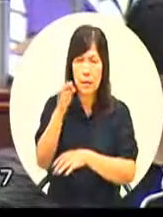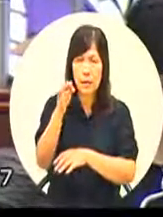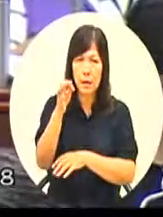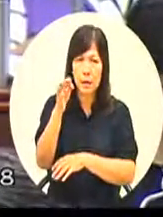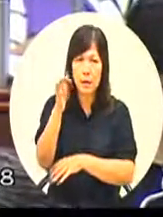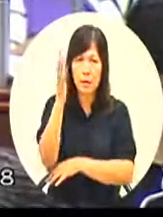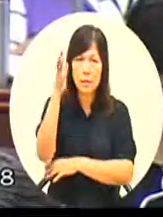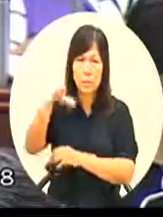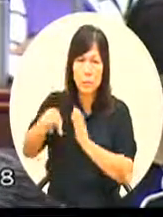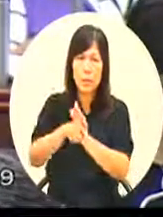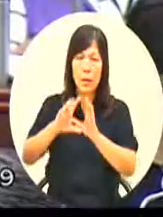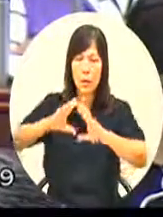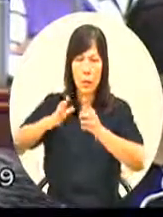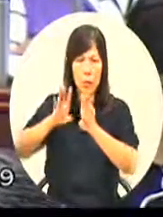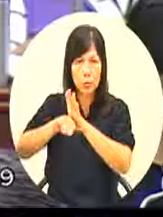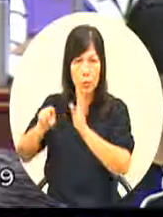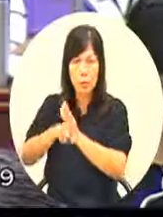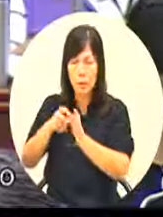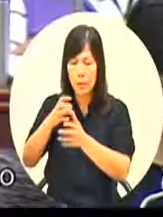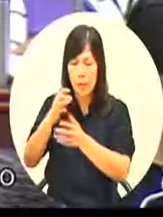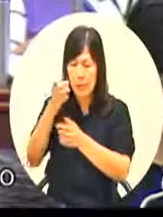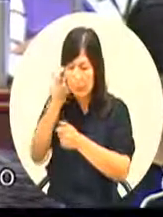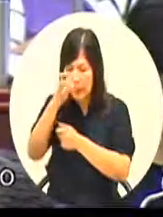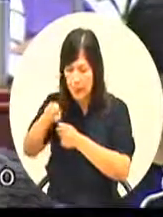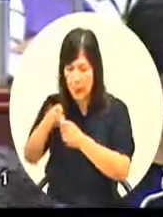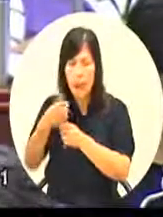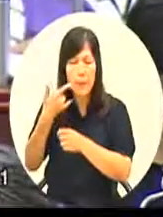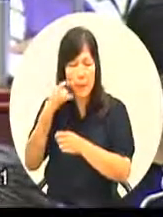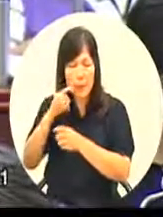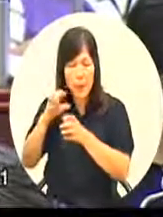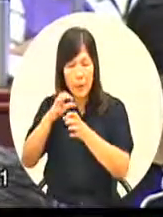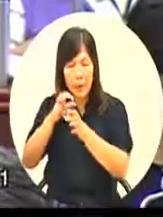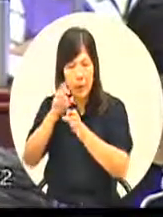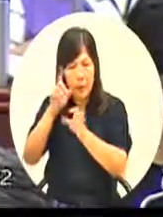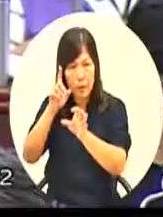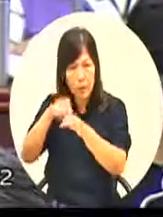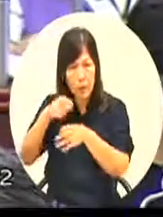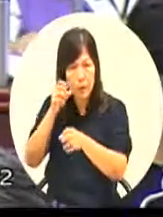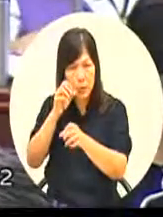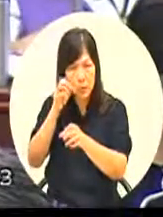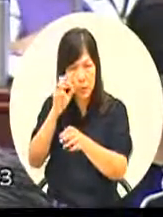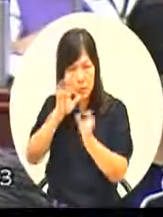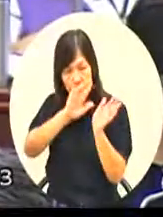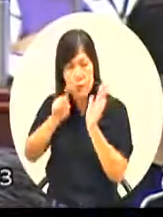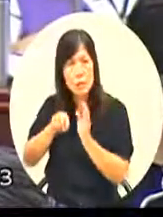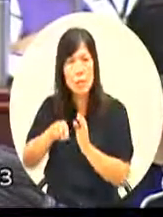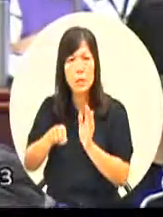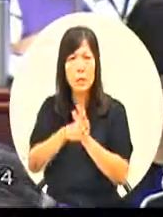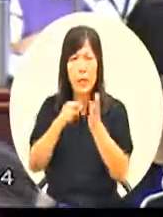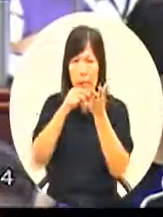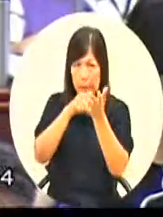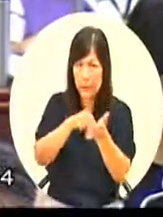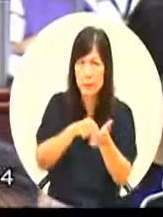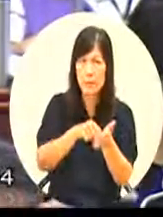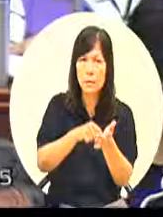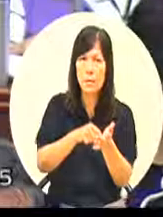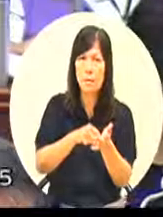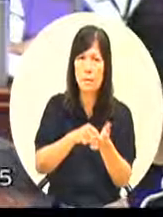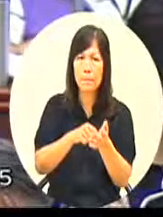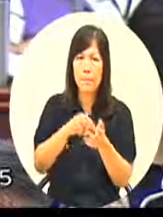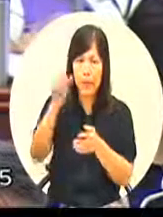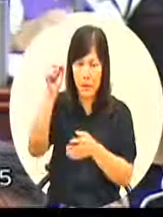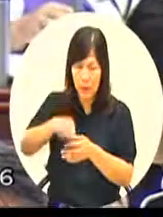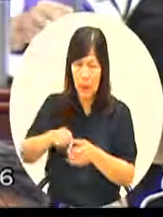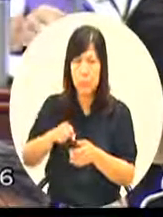查掉家长的资料。那目前的话，大概就是在申请的核准